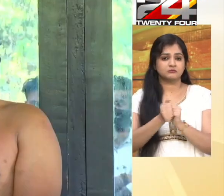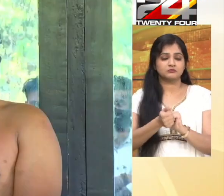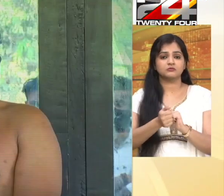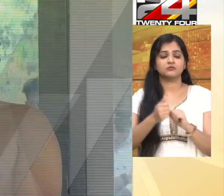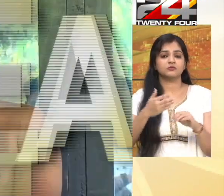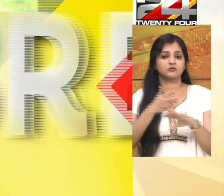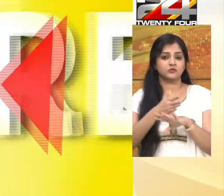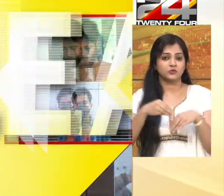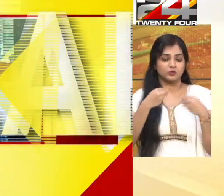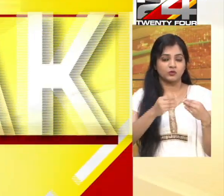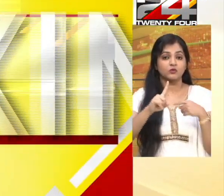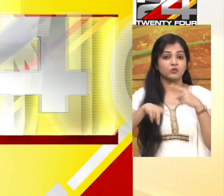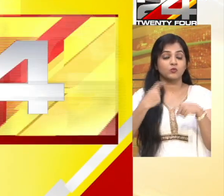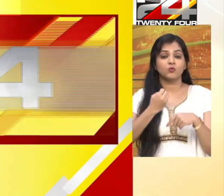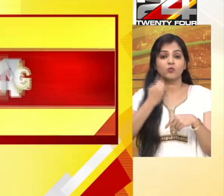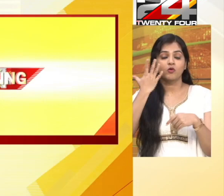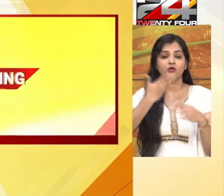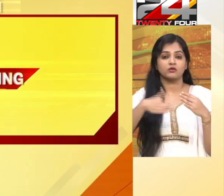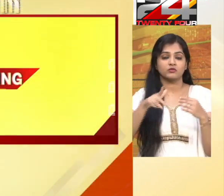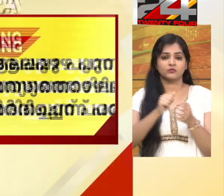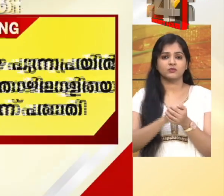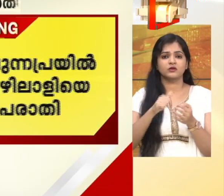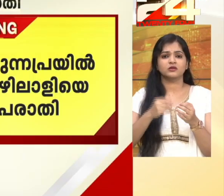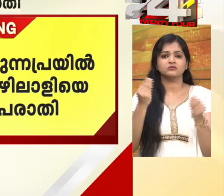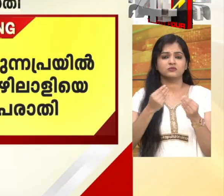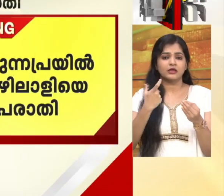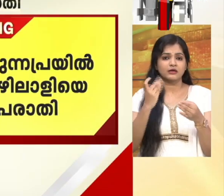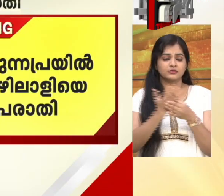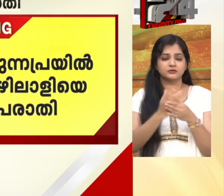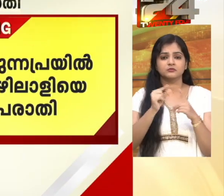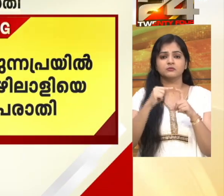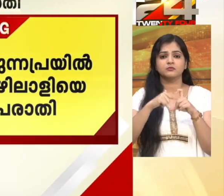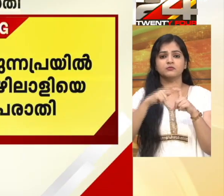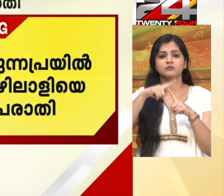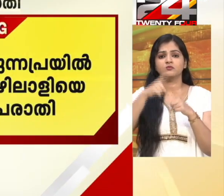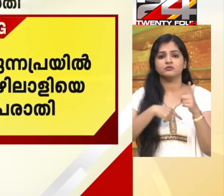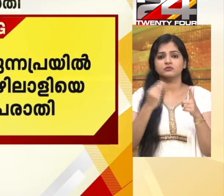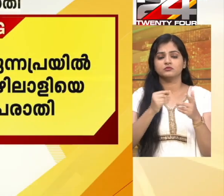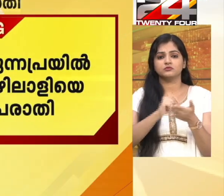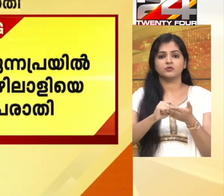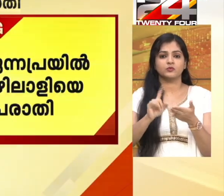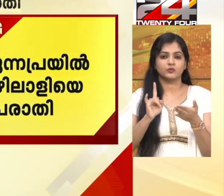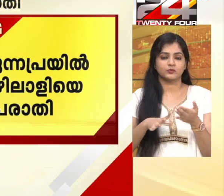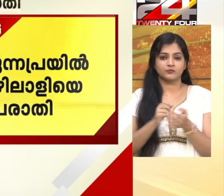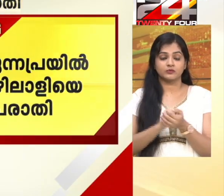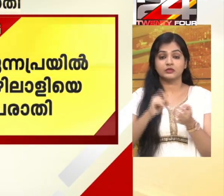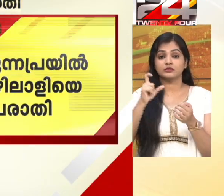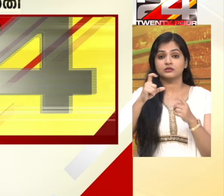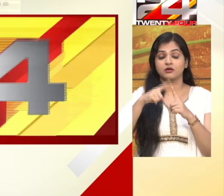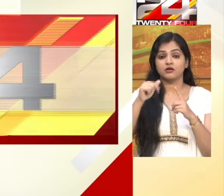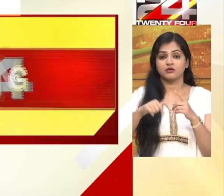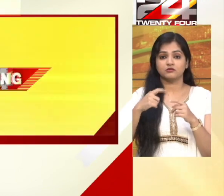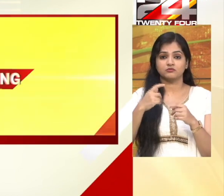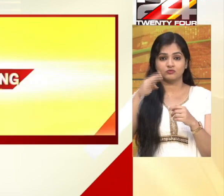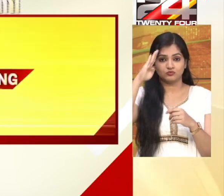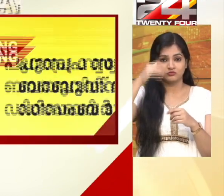രാവിലെയാണ് പറഞ്ഞുവിടുന്നത് നമ്മൾ മനസ്സിലാക്കുന്ന പ്രകാരം ഒരു പെറ്റി കേസ് മാത്രം എടുക്കുന്നു പറഞ്ഞുവിടുന്നു പോലീസിൽ നിന്ന് നമ്മൾ സി ഐ എയുടെ പ്രതികരണം ആരാഞ്ഞു അദ്ദേഹത്തോട് ചോദിച്ചപ്പോൾ ഇങ്ങനെ ഒരു